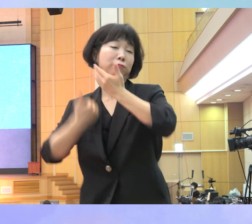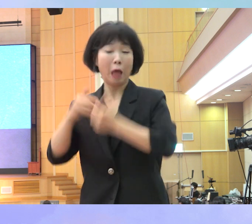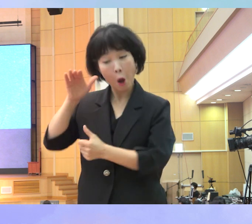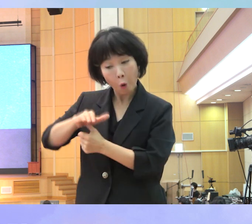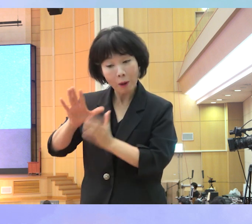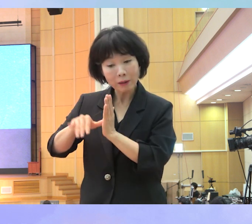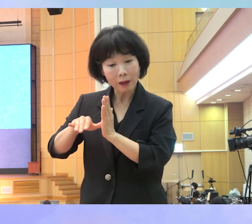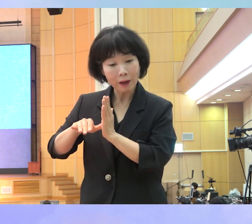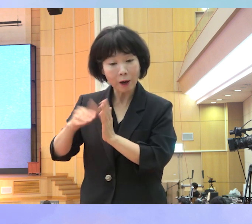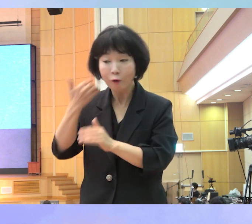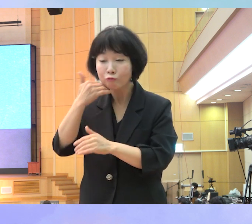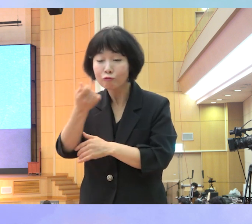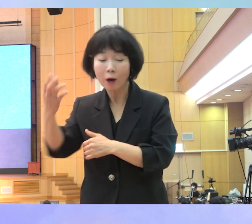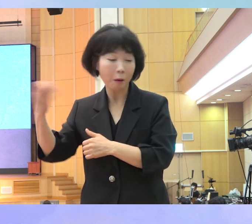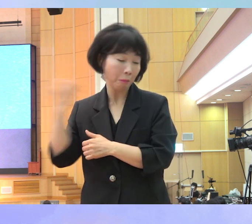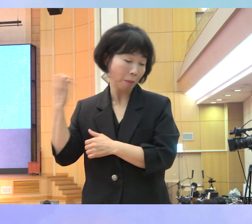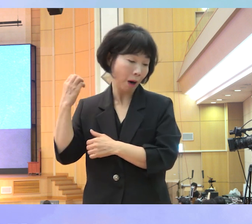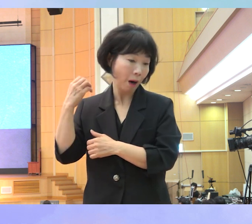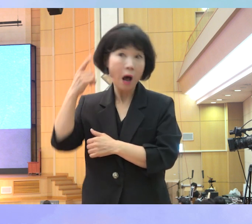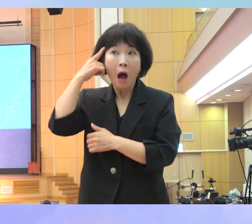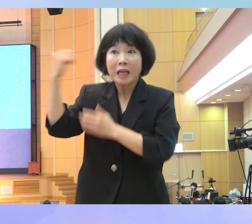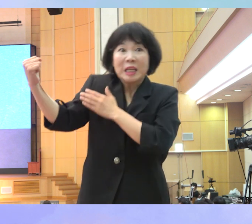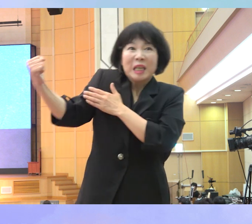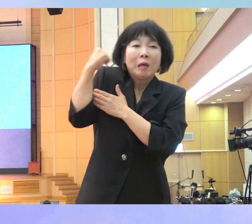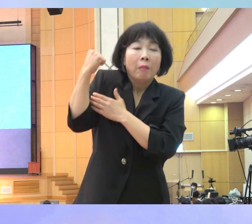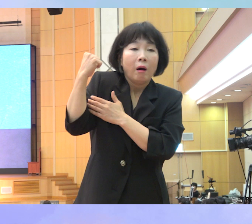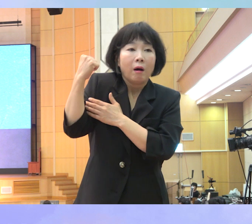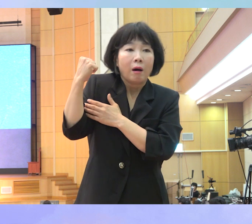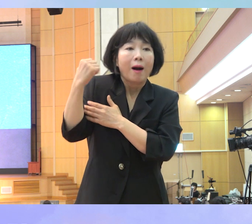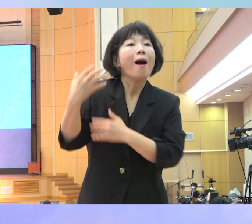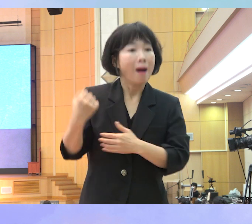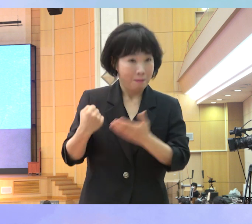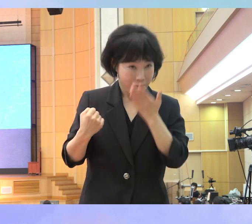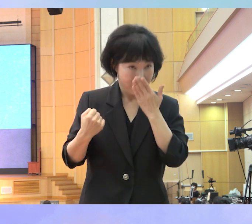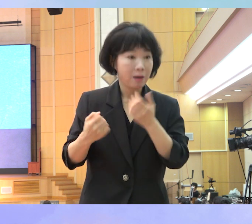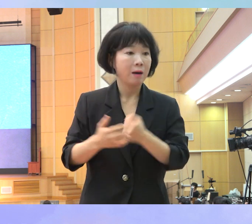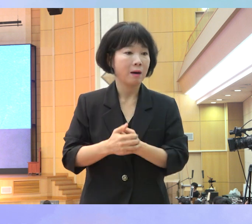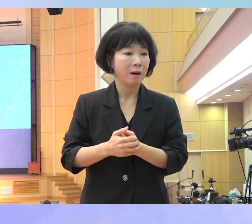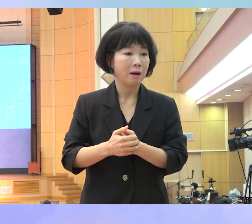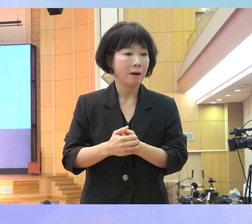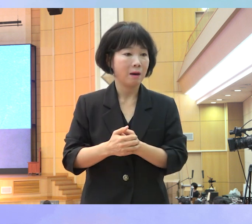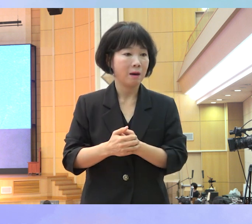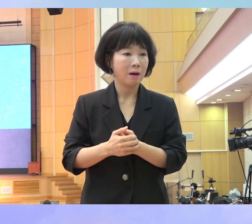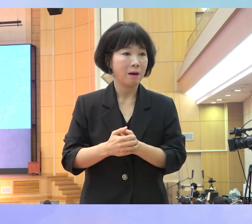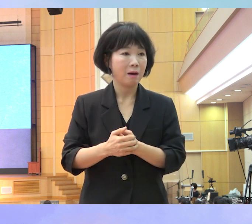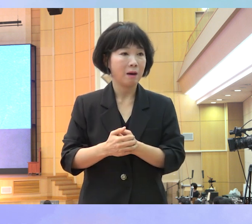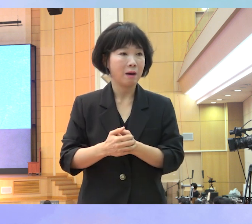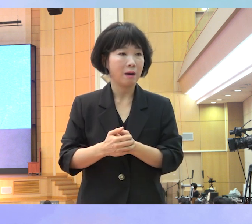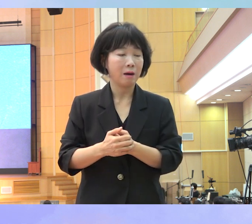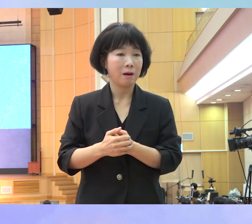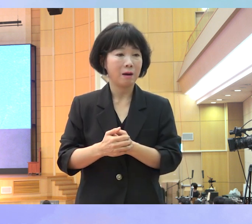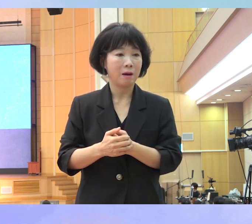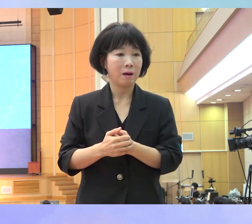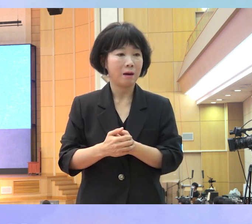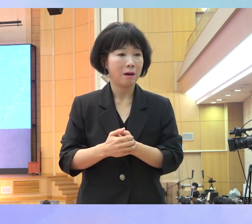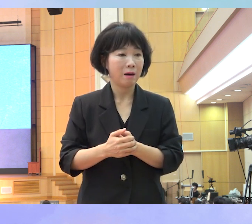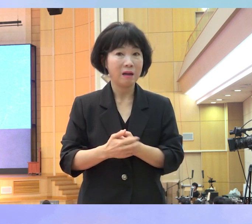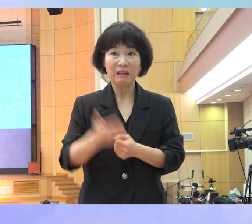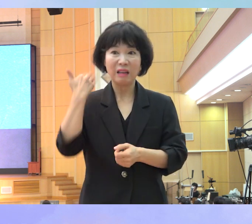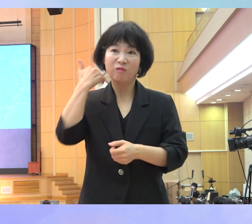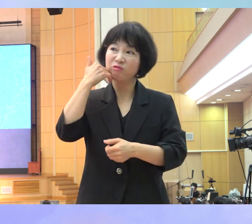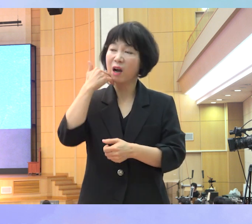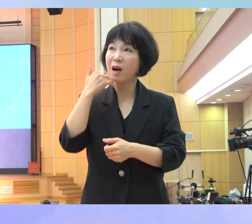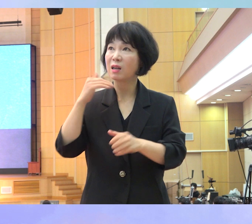흘리거나 장성한 자녀를 둔 가장이 어렸을 때 왜 내게 그런 말을 했냐며 오래전